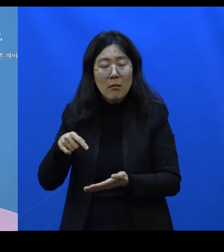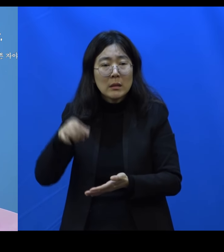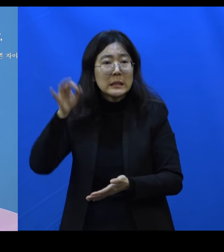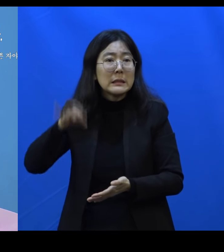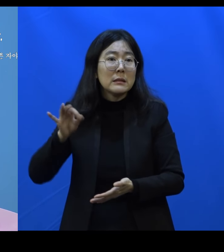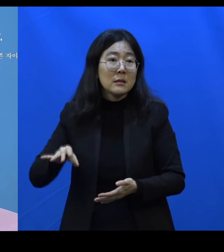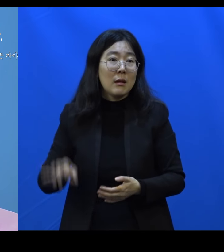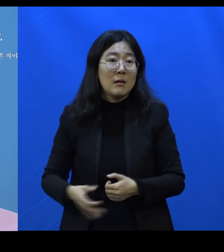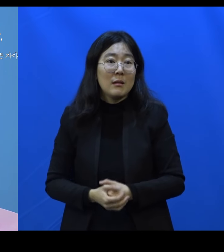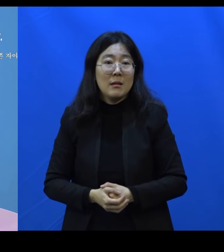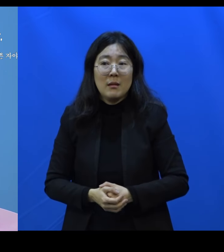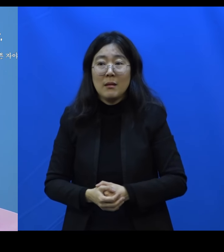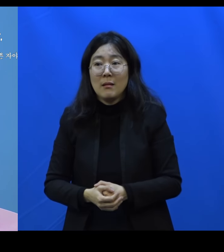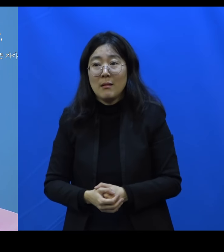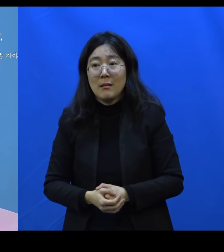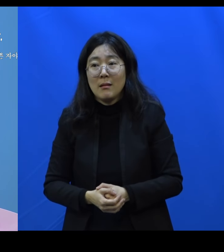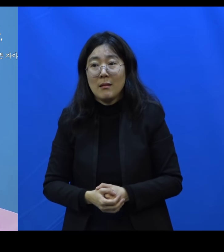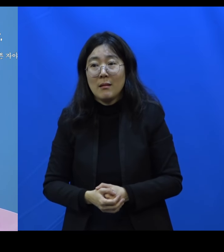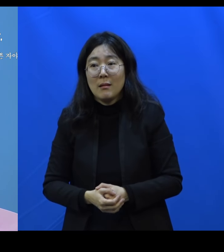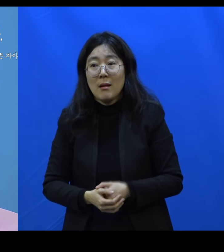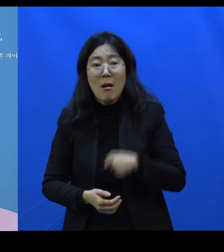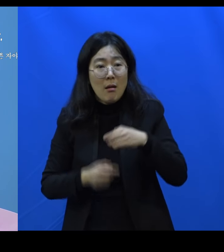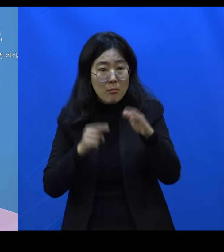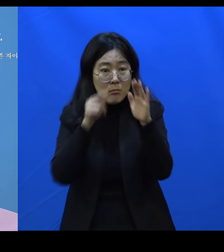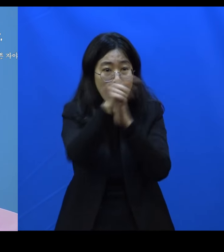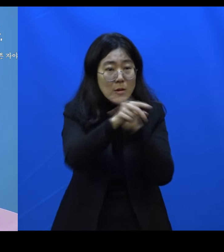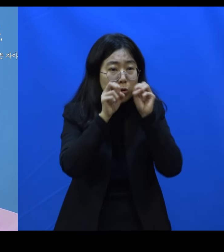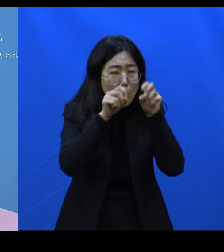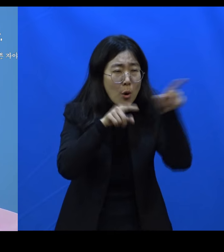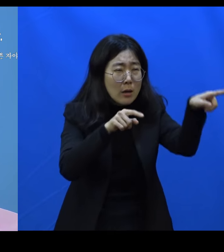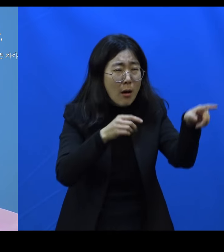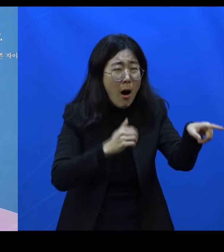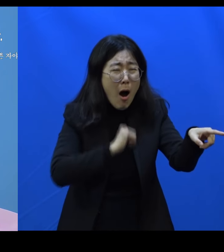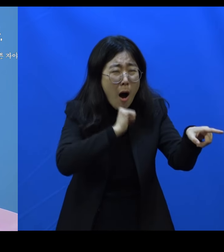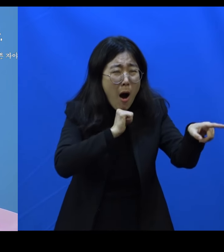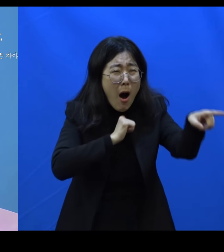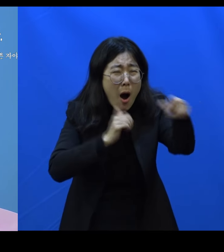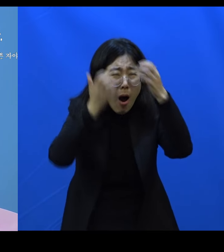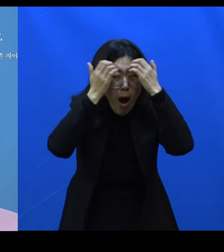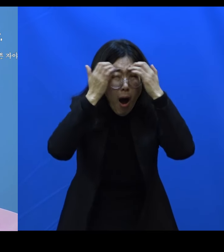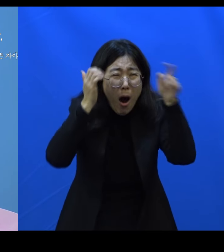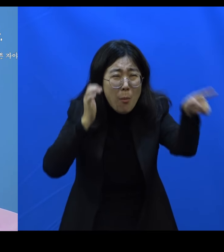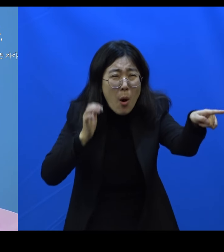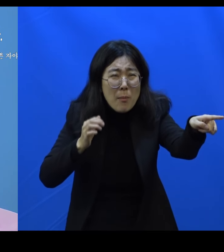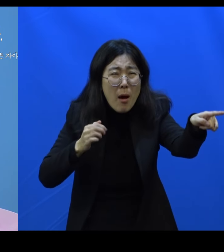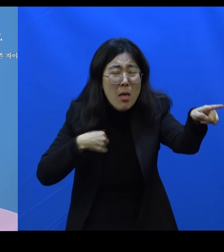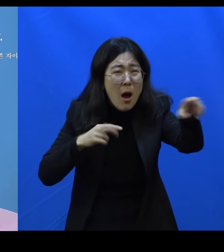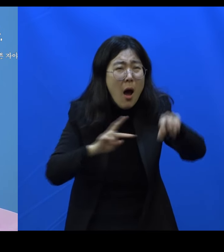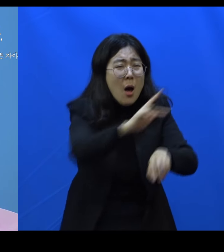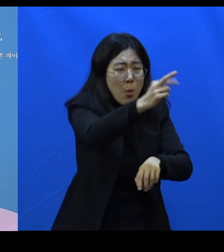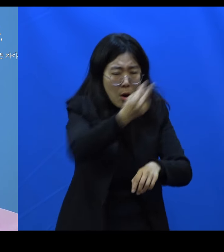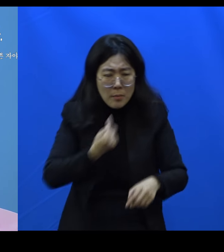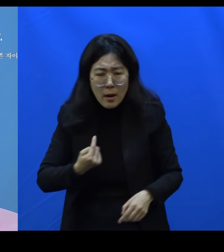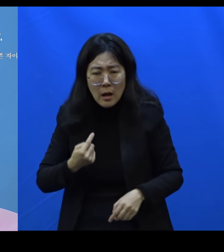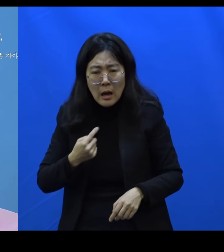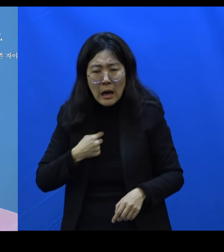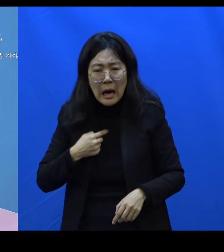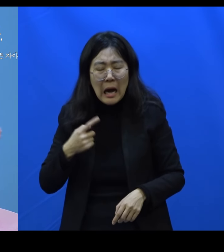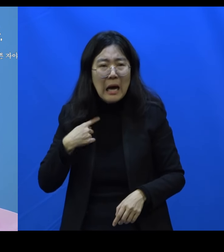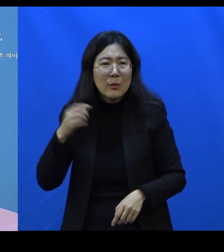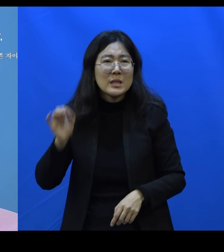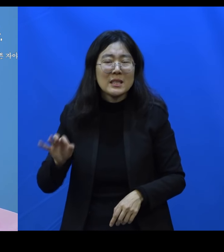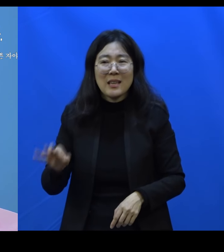우리를 불러내시는 거예요. 그게 뭐 섬기고 뭐 선교하고 뭐 수고는 많이 하지만